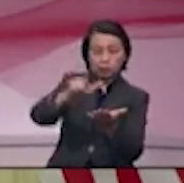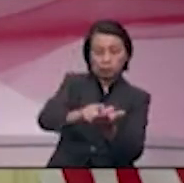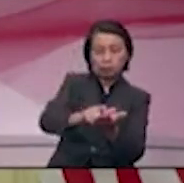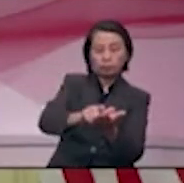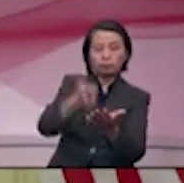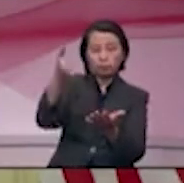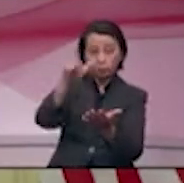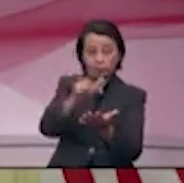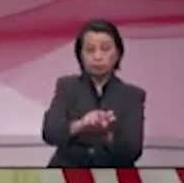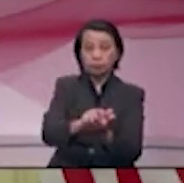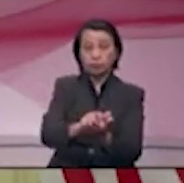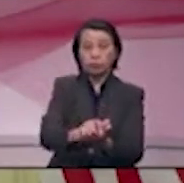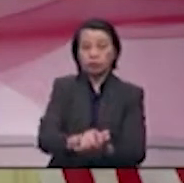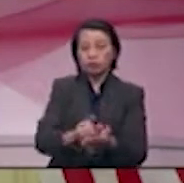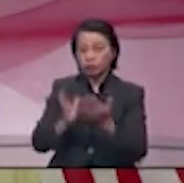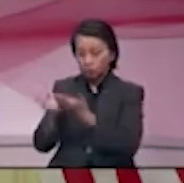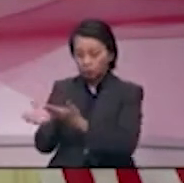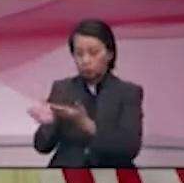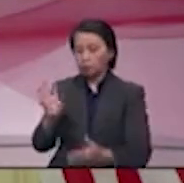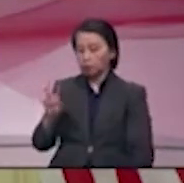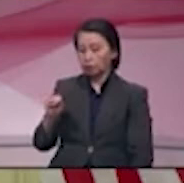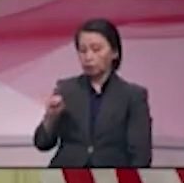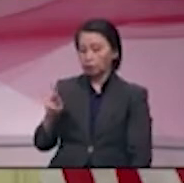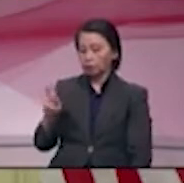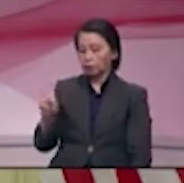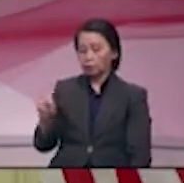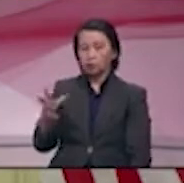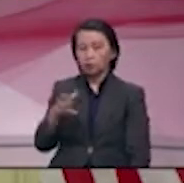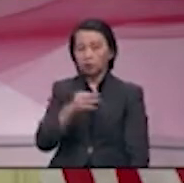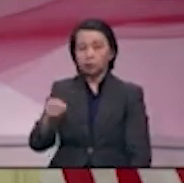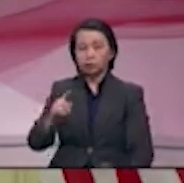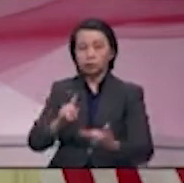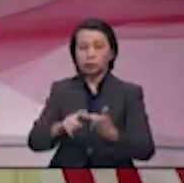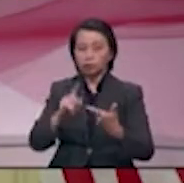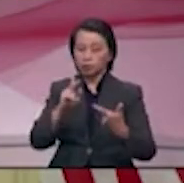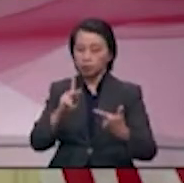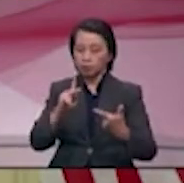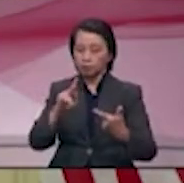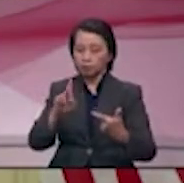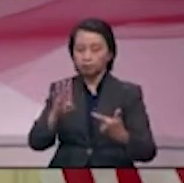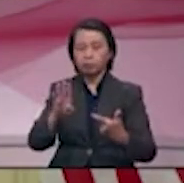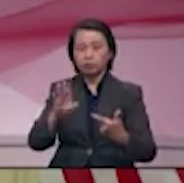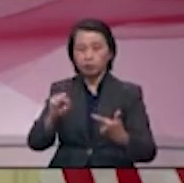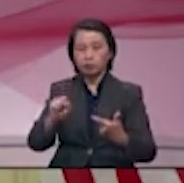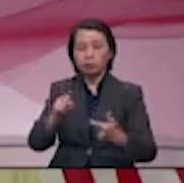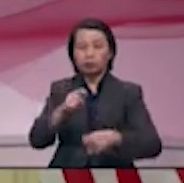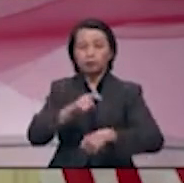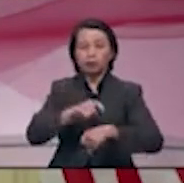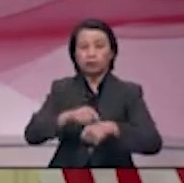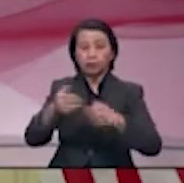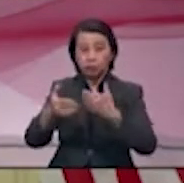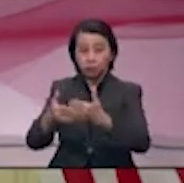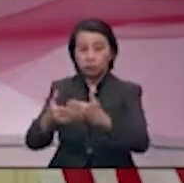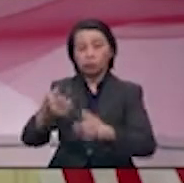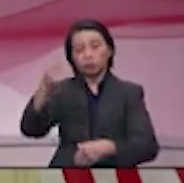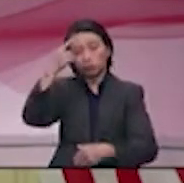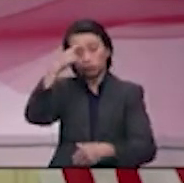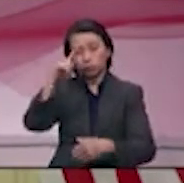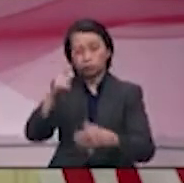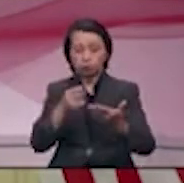oleh MKN dan juga Kementerian beliau dan sukan dalam Mas yang terdekat untuk